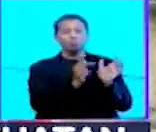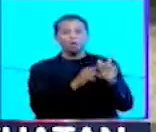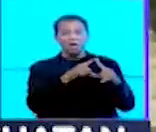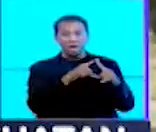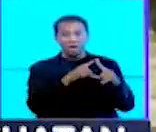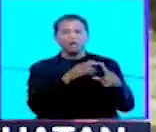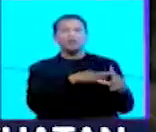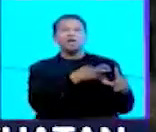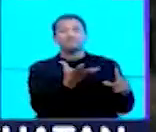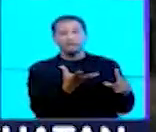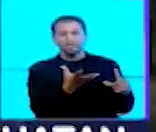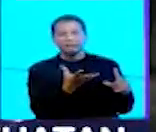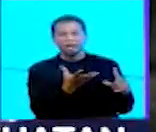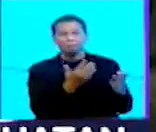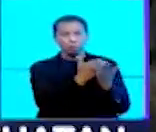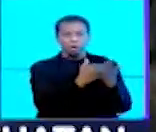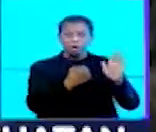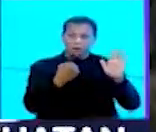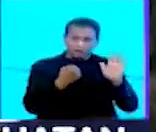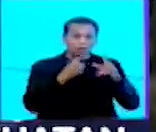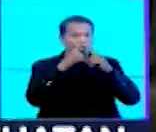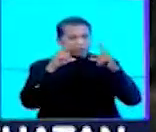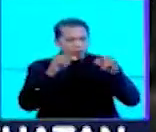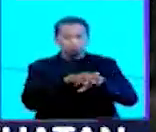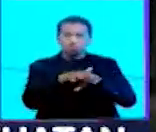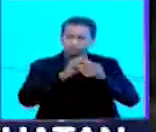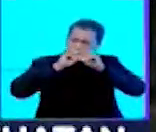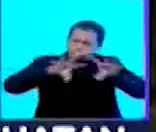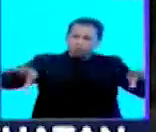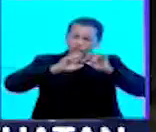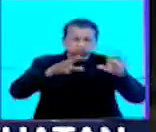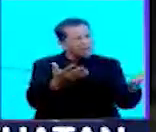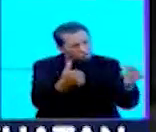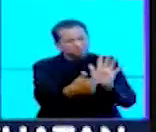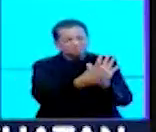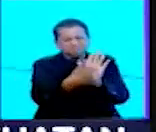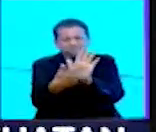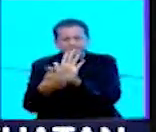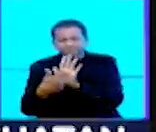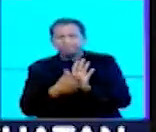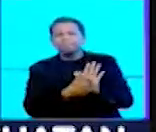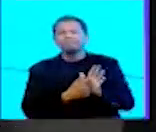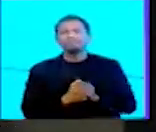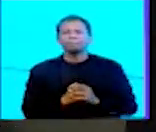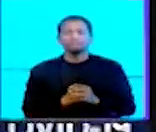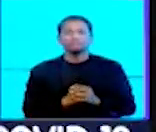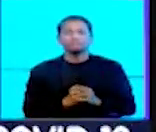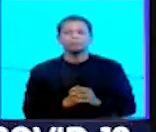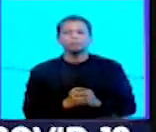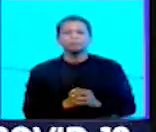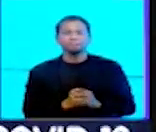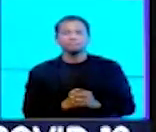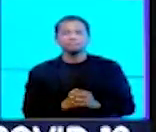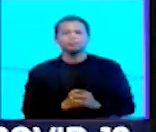selalu mengkampanyekan pemakaian masker dan cuci tangan. Kampanye anak muda ini mendapat dukungan dari MNC Peduli dengan memberikan